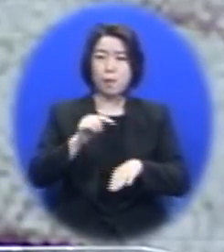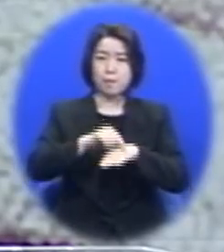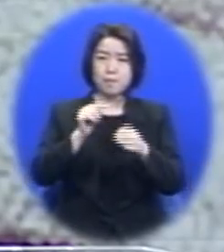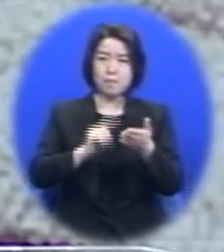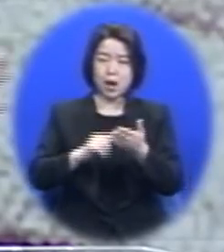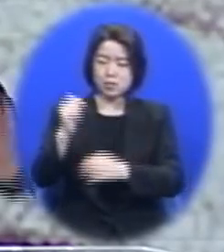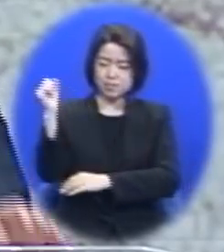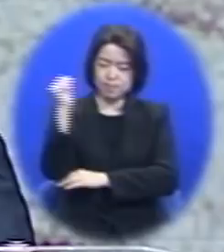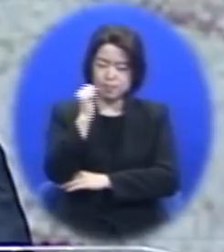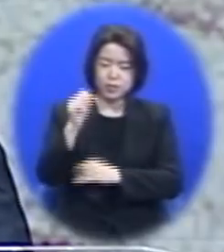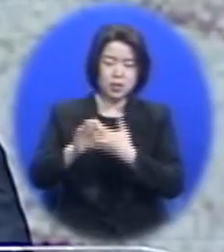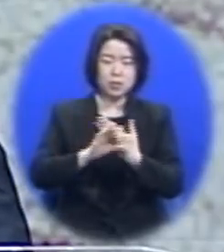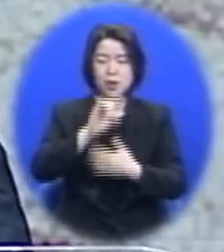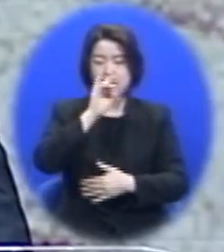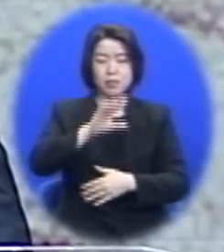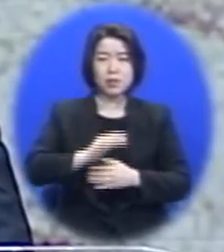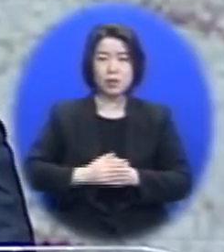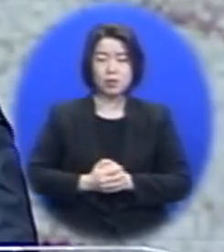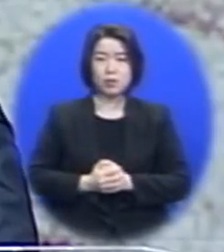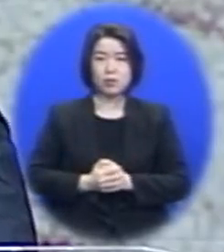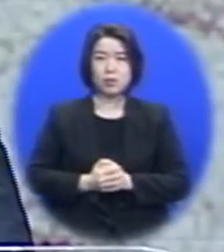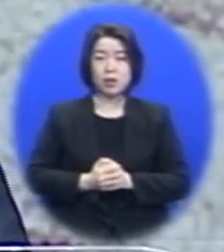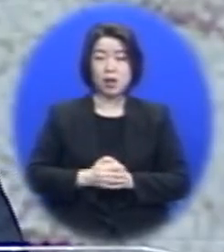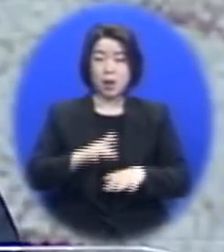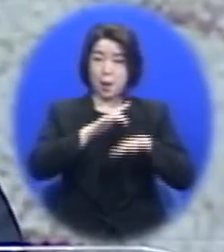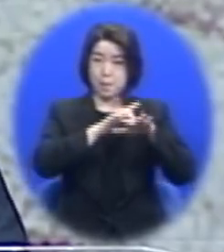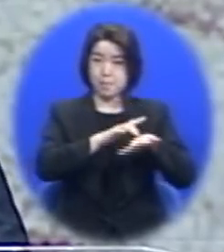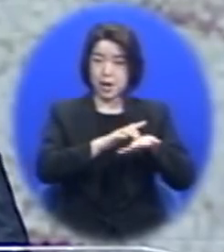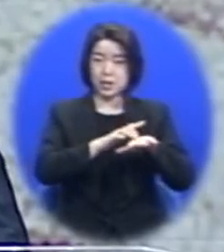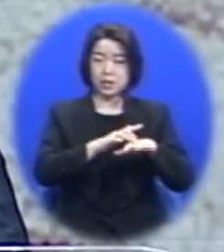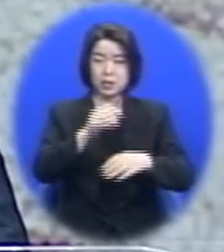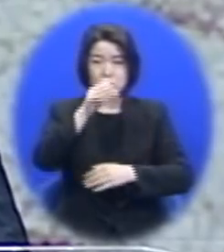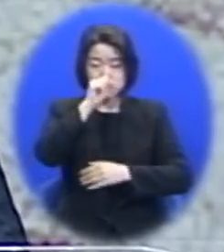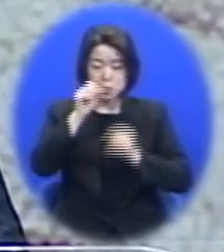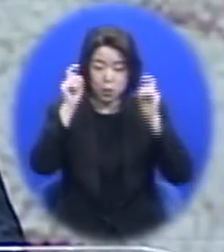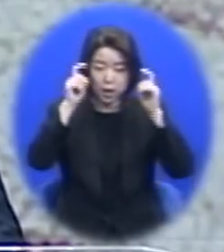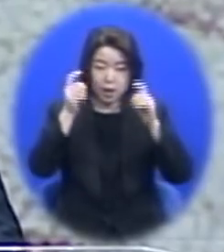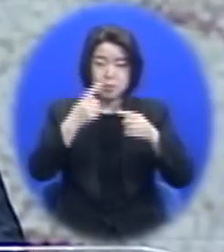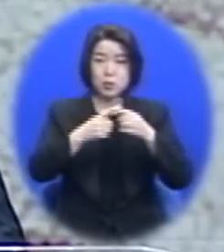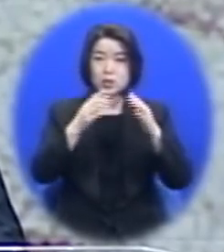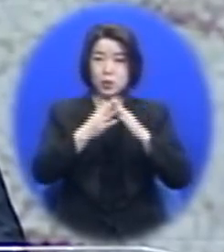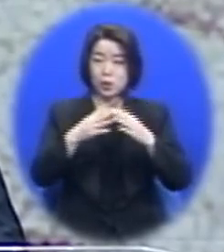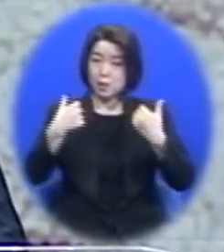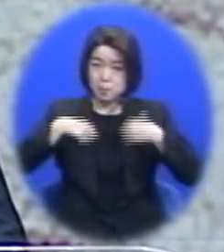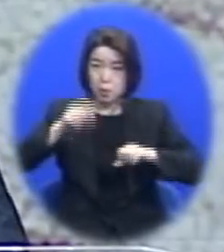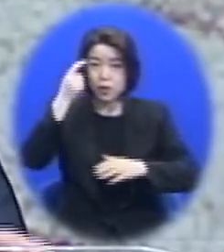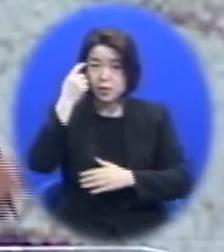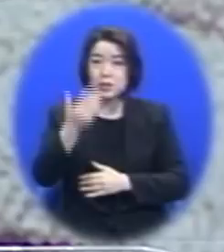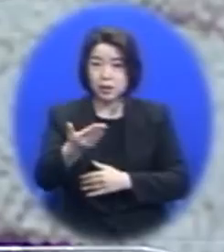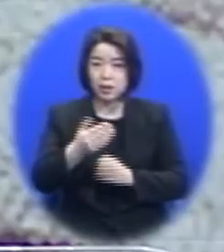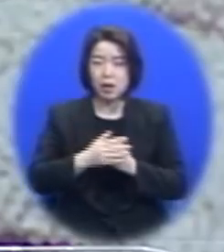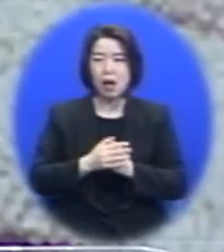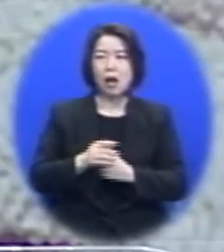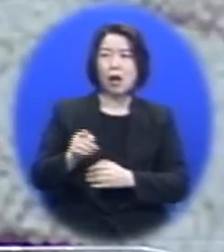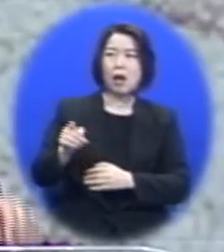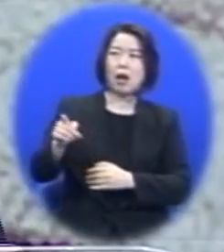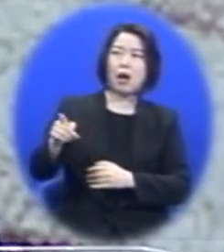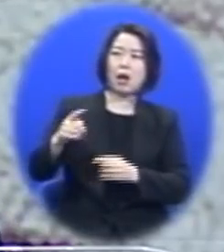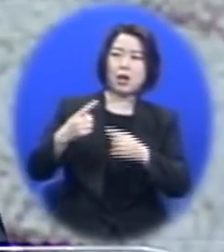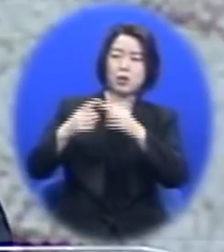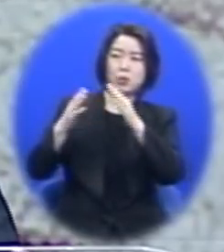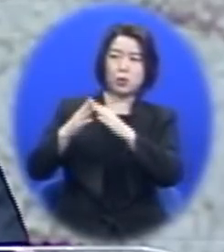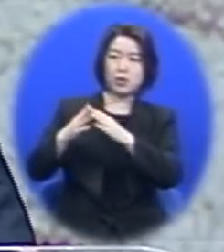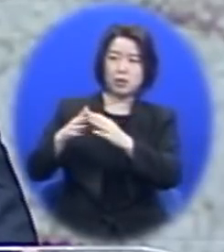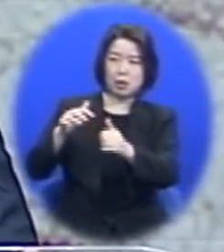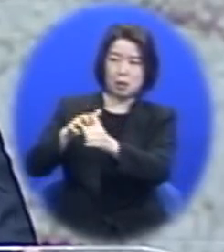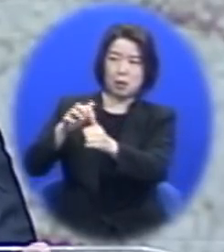흐트러뜨리면 큰일납니다 마귀는 선한목자교회 이제 포기 했겠지요 요시 케미는 이제 더이상 번들을 봐도